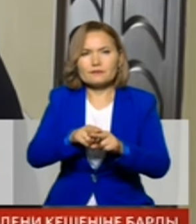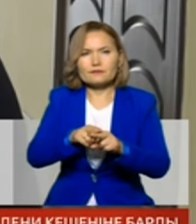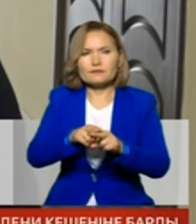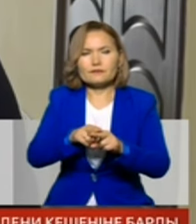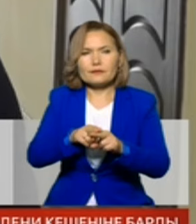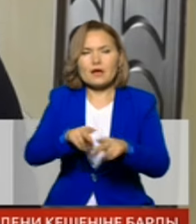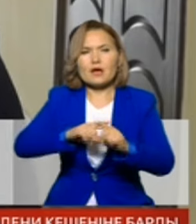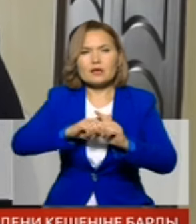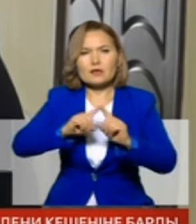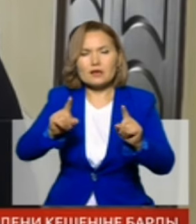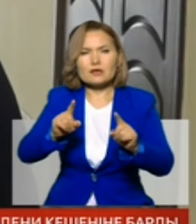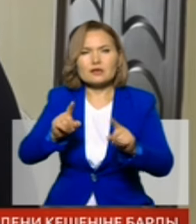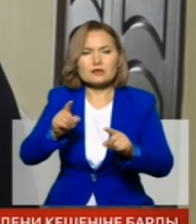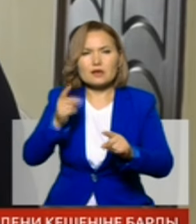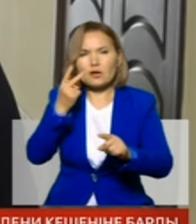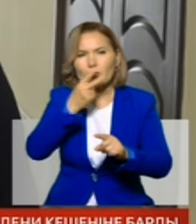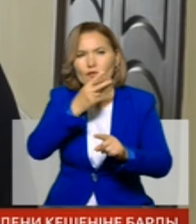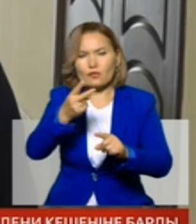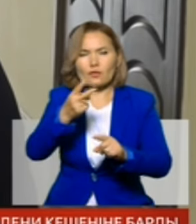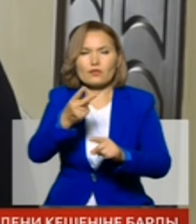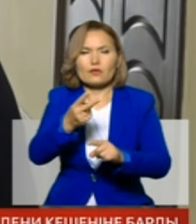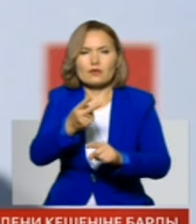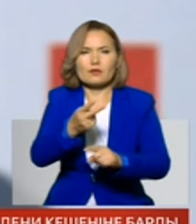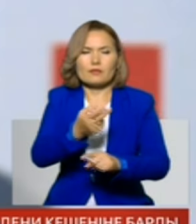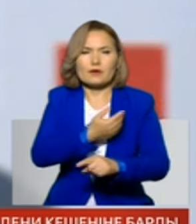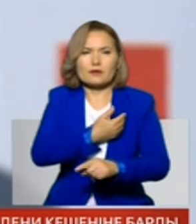өңірдің ерекшеліктерімен танысса деген ниет.